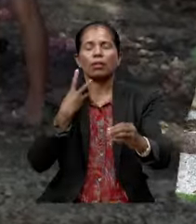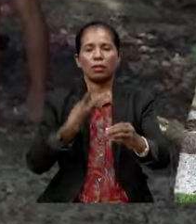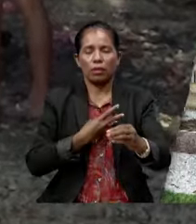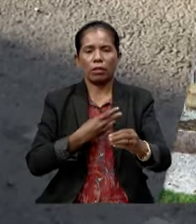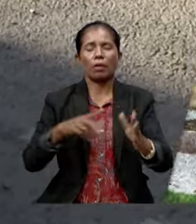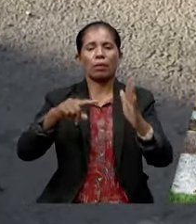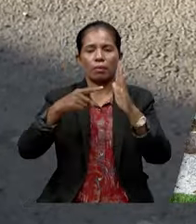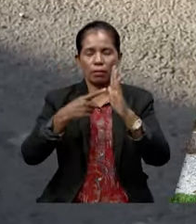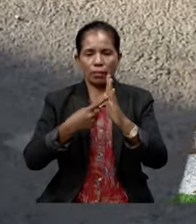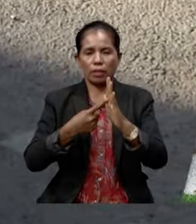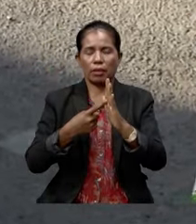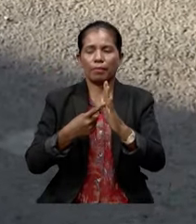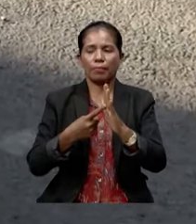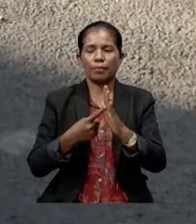come sa